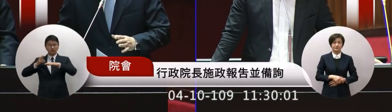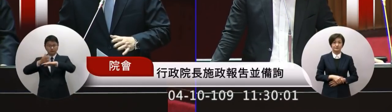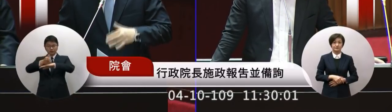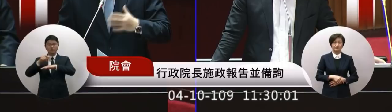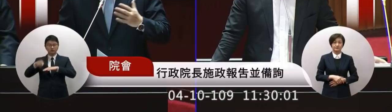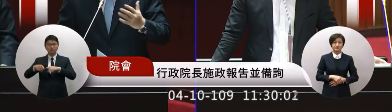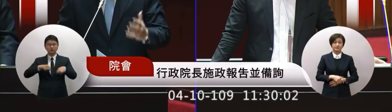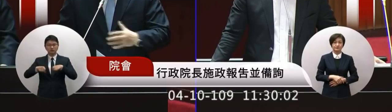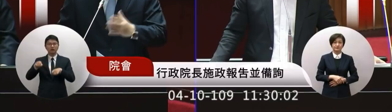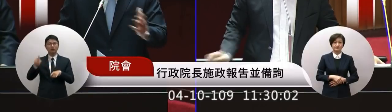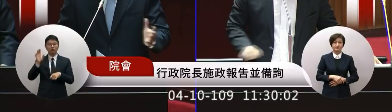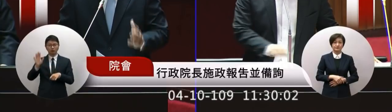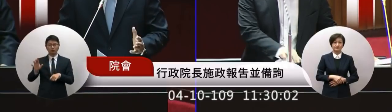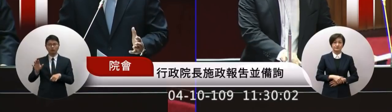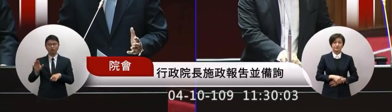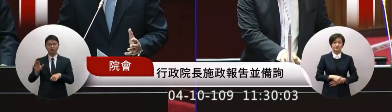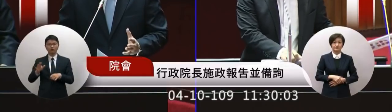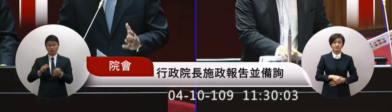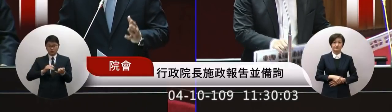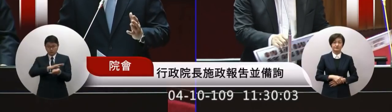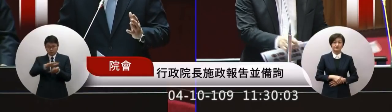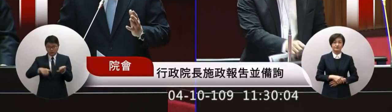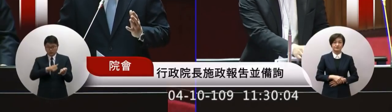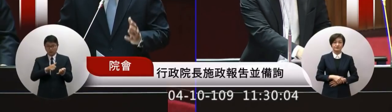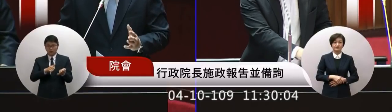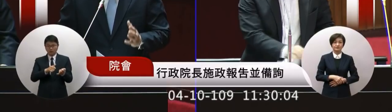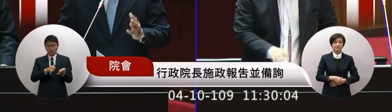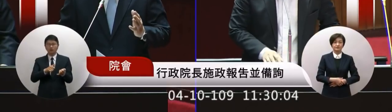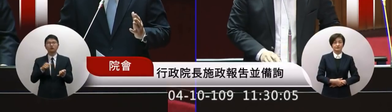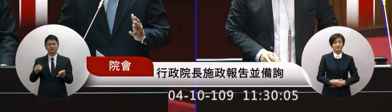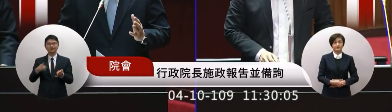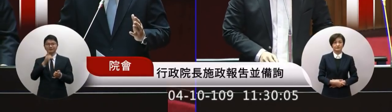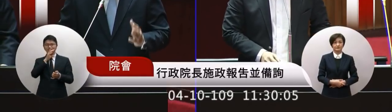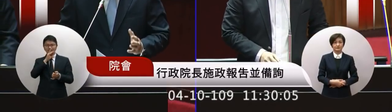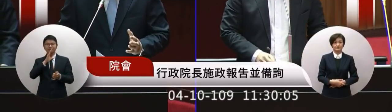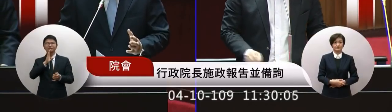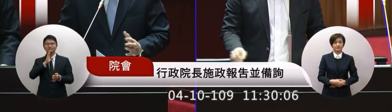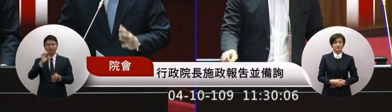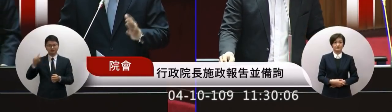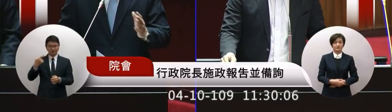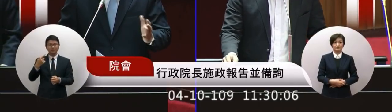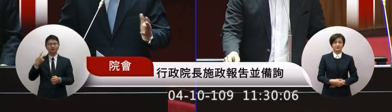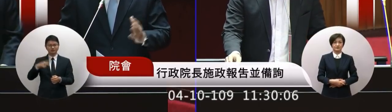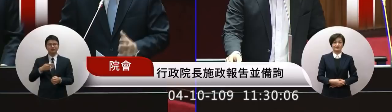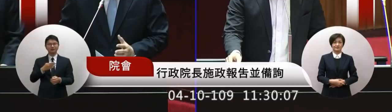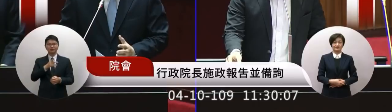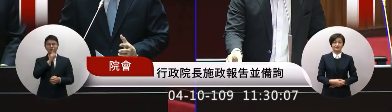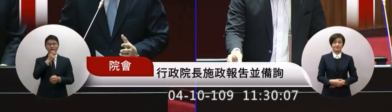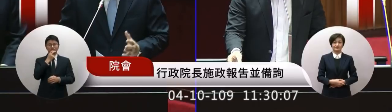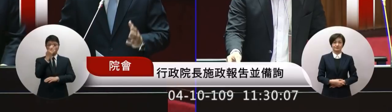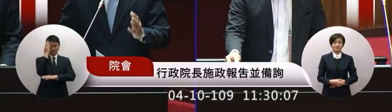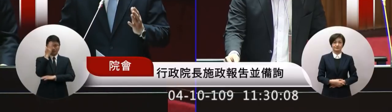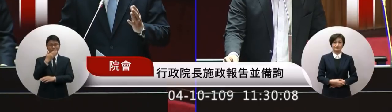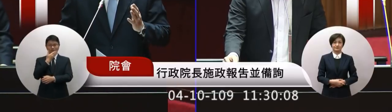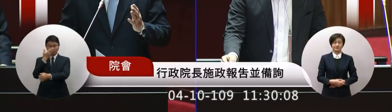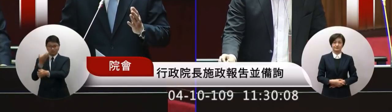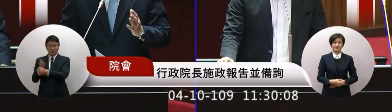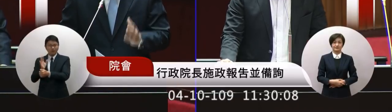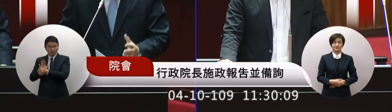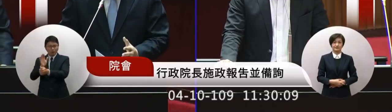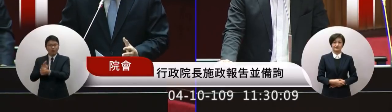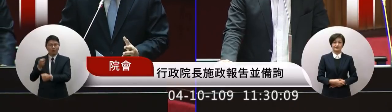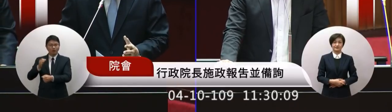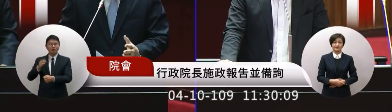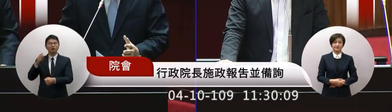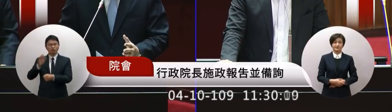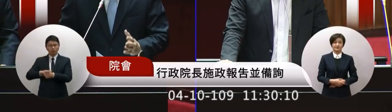所以即马会使讲咧全国内底啦吼。是第一个嘛，是上优惠，吼得到中央完全的补助，因为中央当时无做